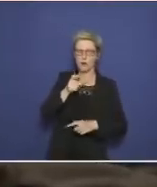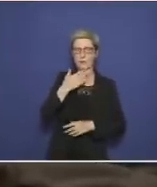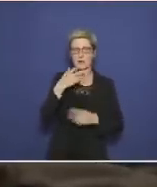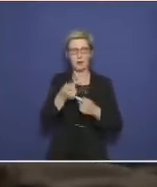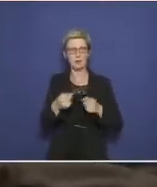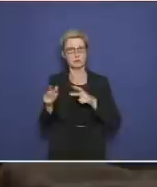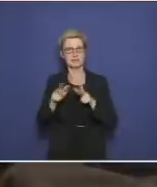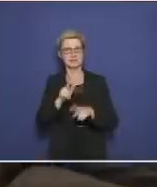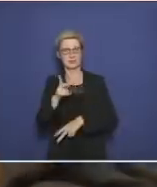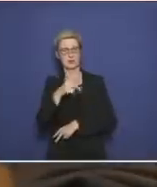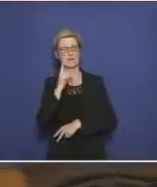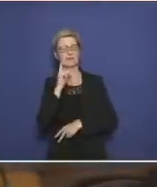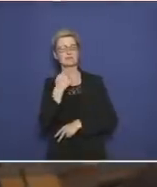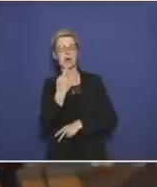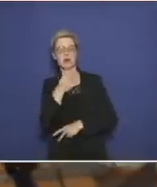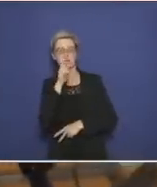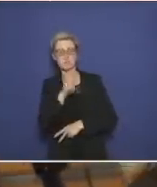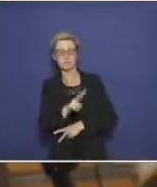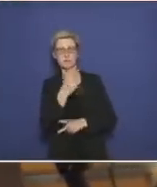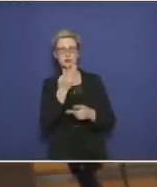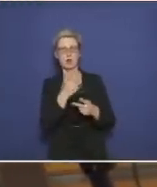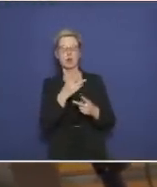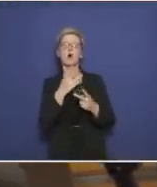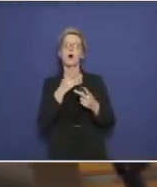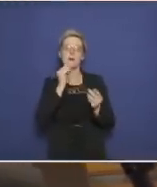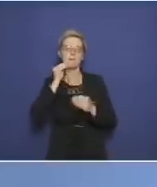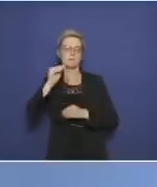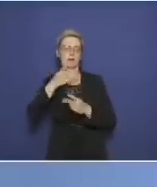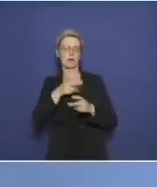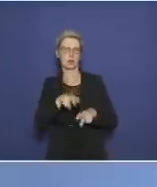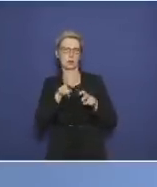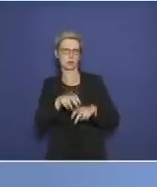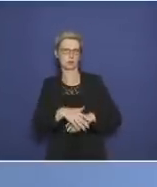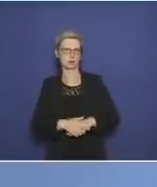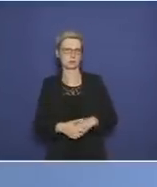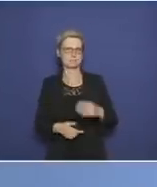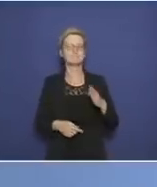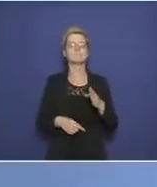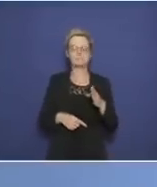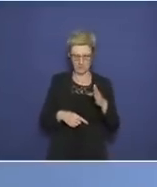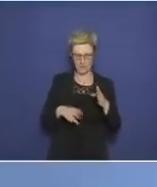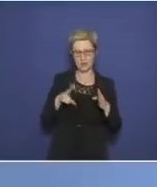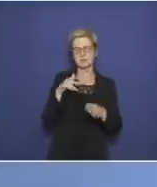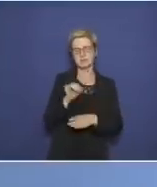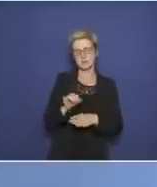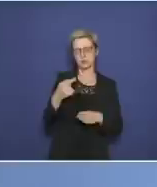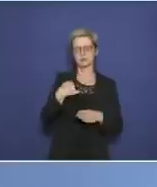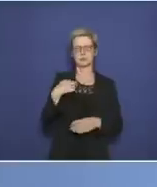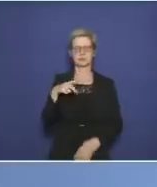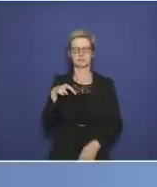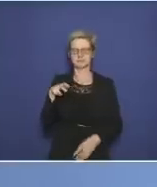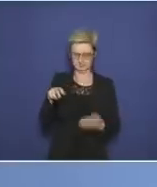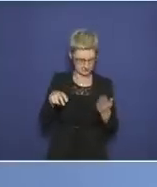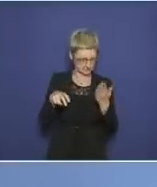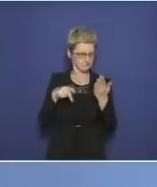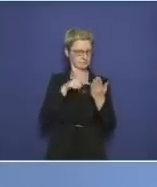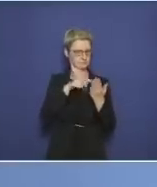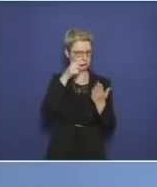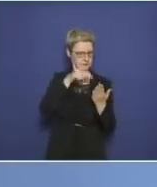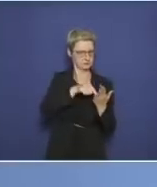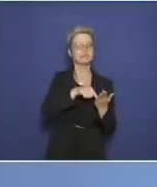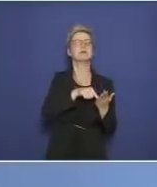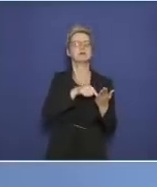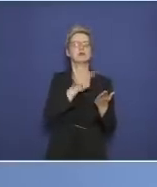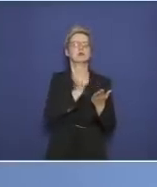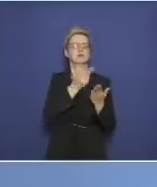Wie bewerten Sie das? Ich habe die Meldung auch erst kurz bevor ich hier ankam gehört. Das ist ein innerkirchlicher Vorgang, ein Vorgang